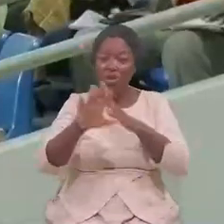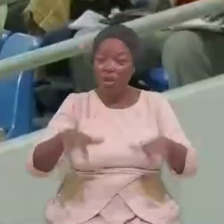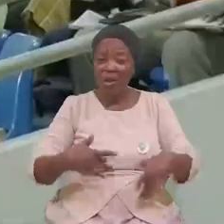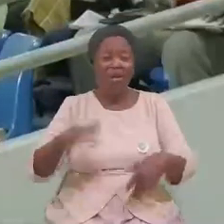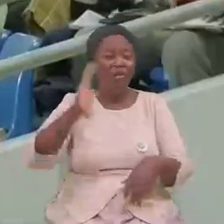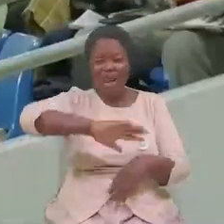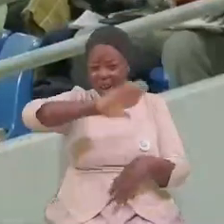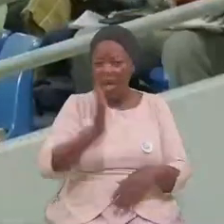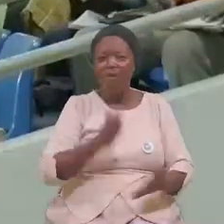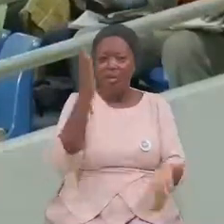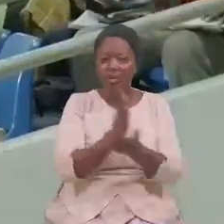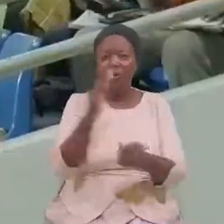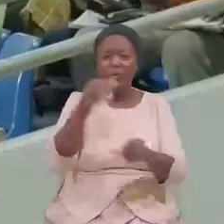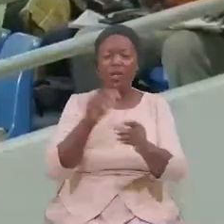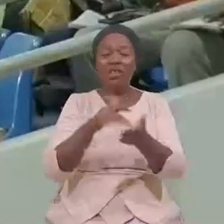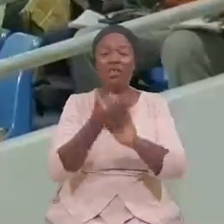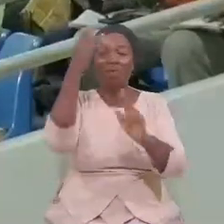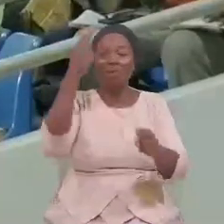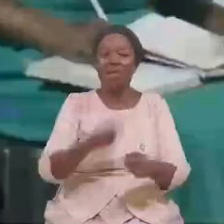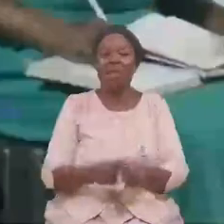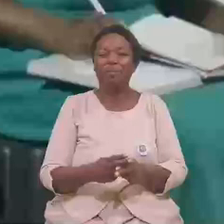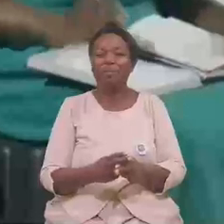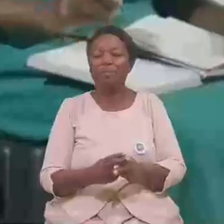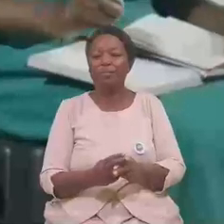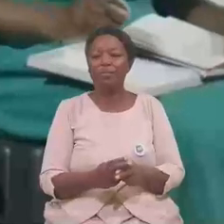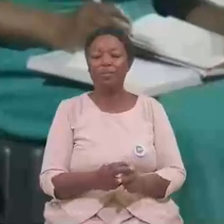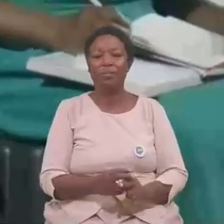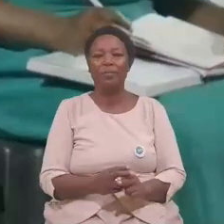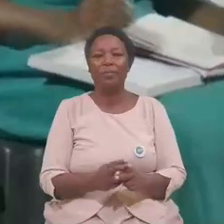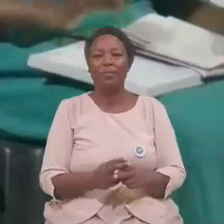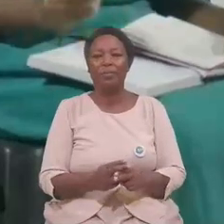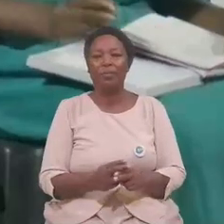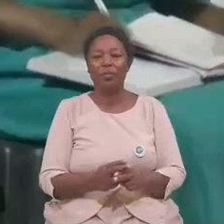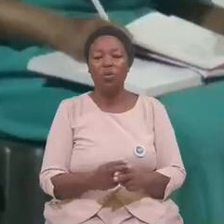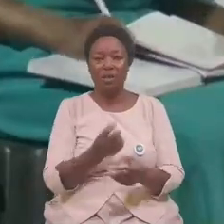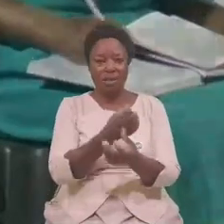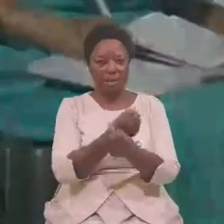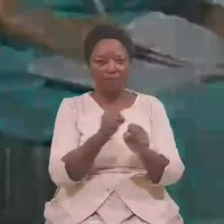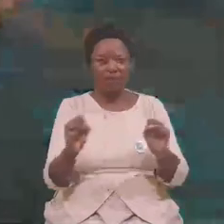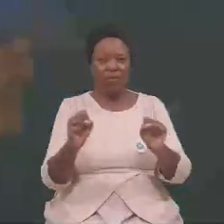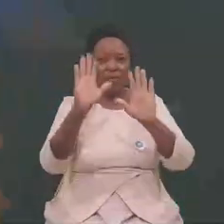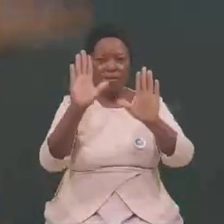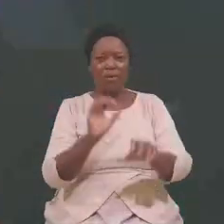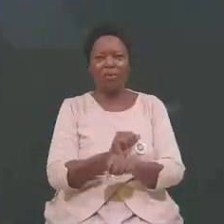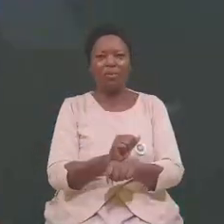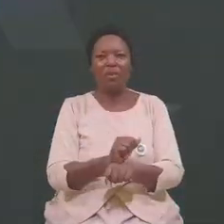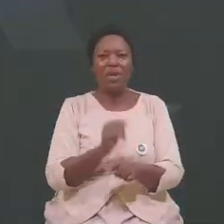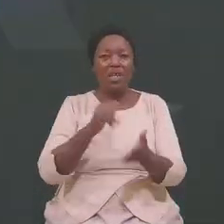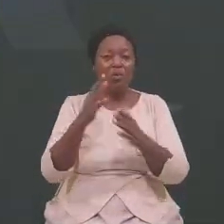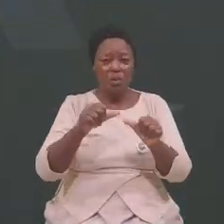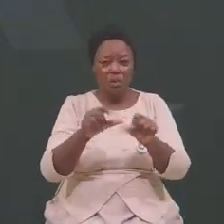pas cesser au nom de Jésus. Le salut miracle, et ça va